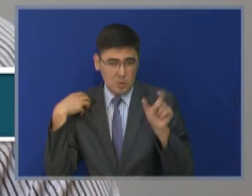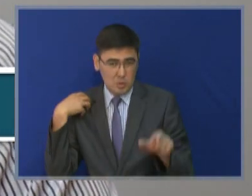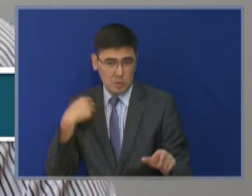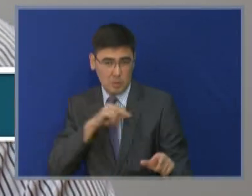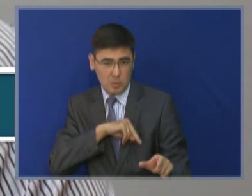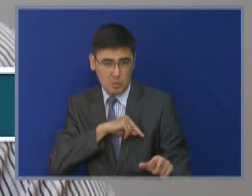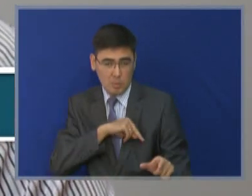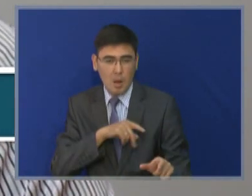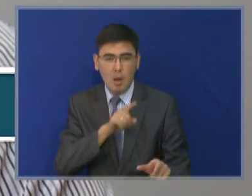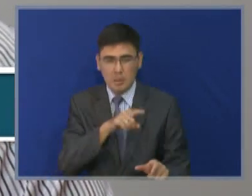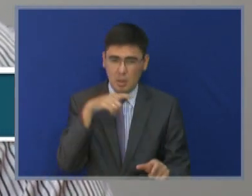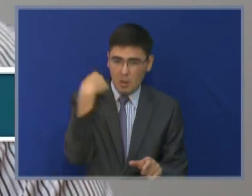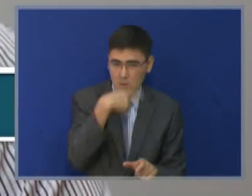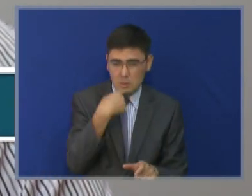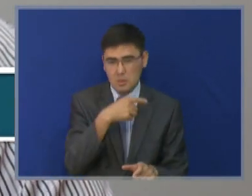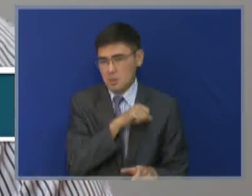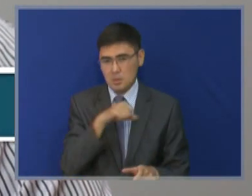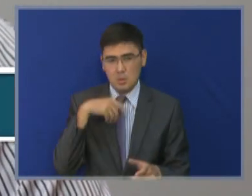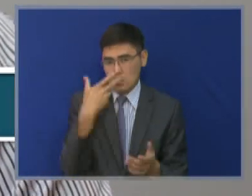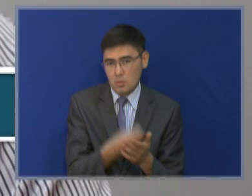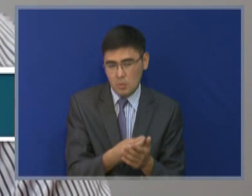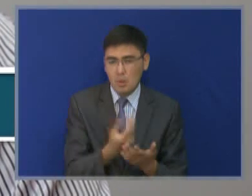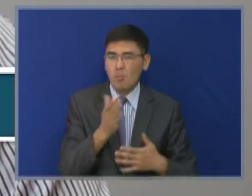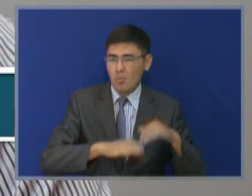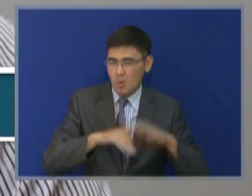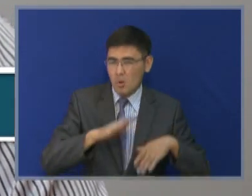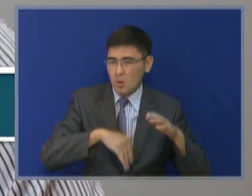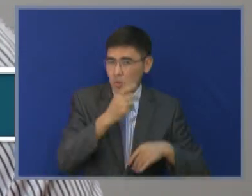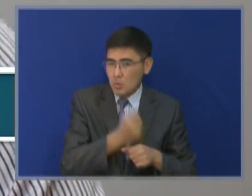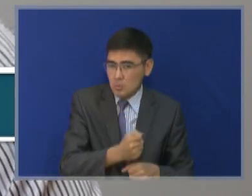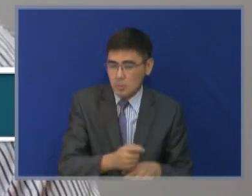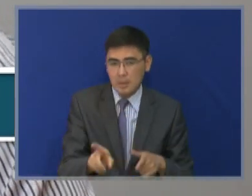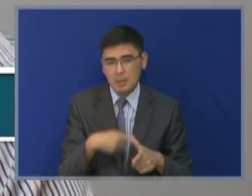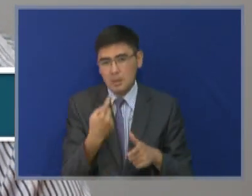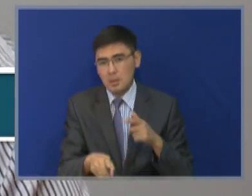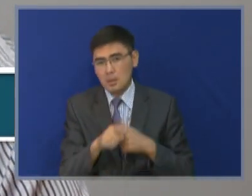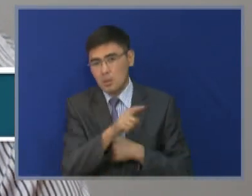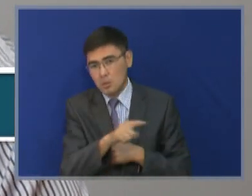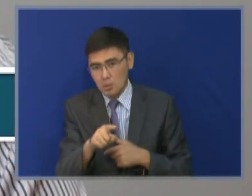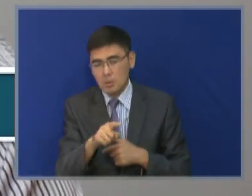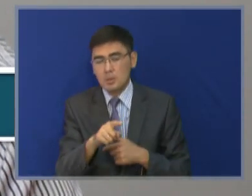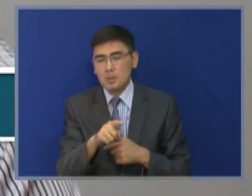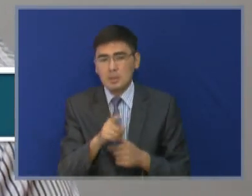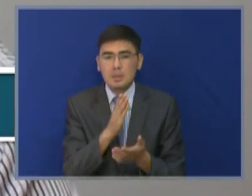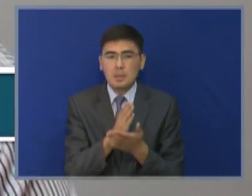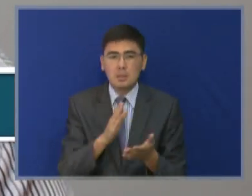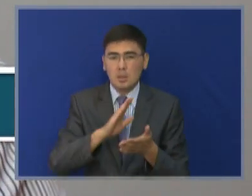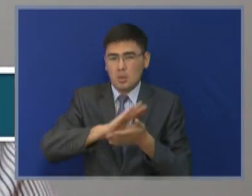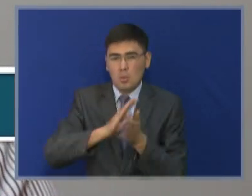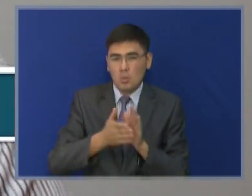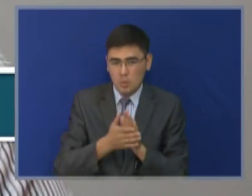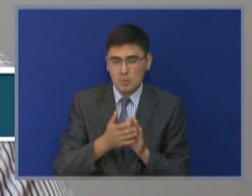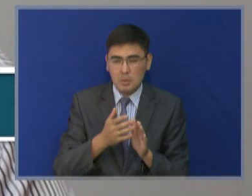жеке практикамен айналысатын адамның немесе азаматтық құқықтық сипаттағы шарт бойынша кіріс алатын